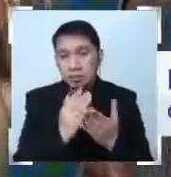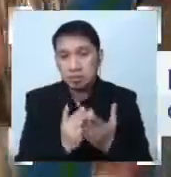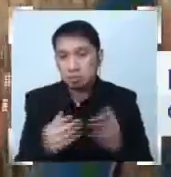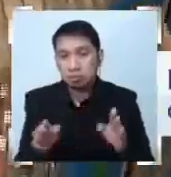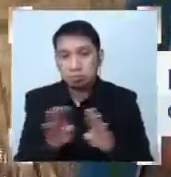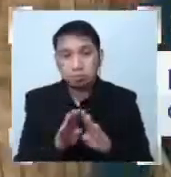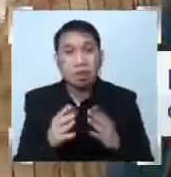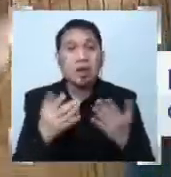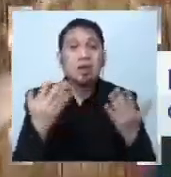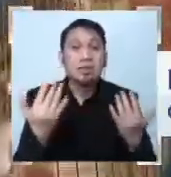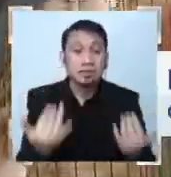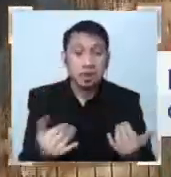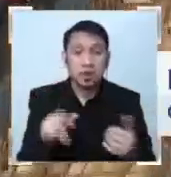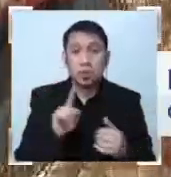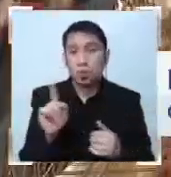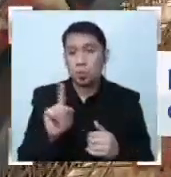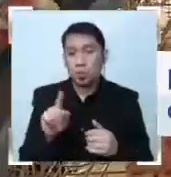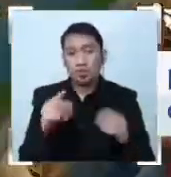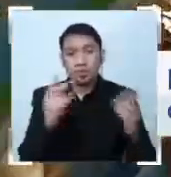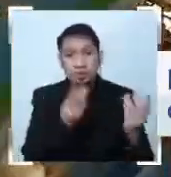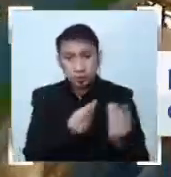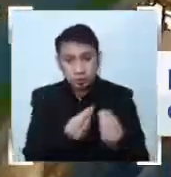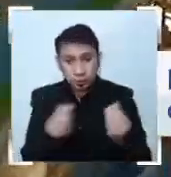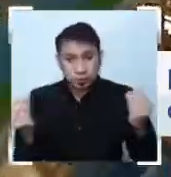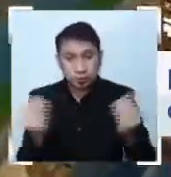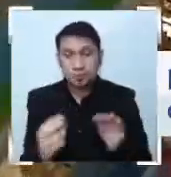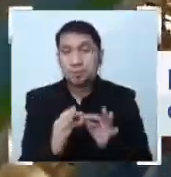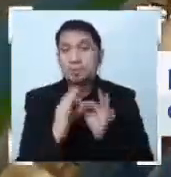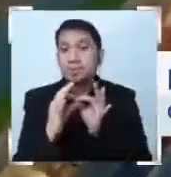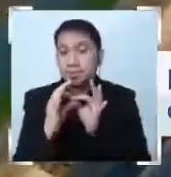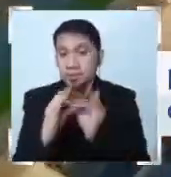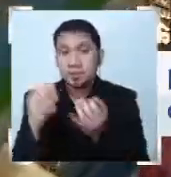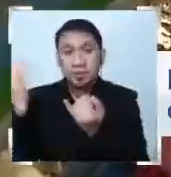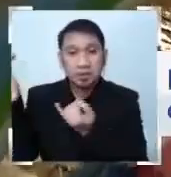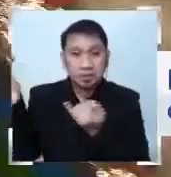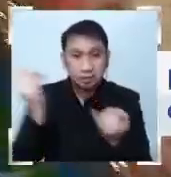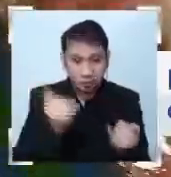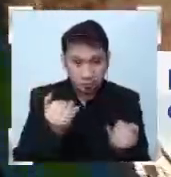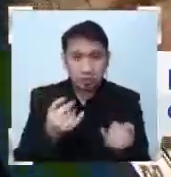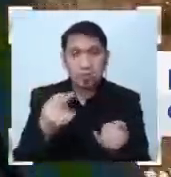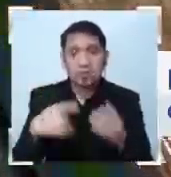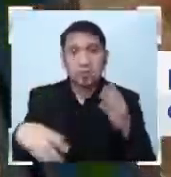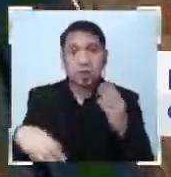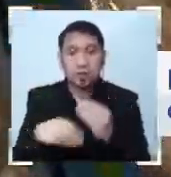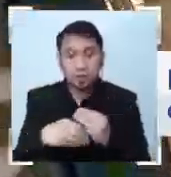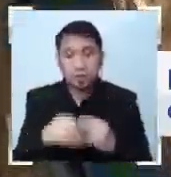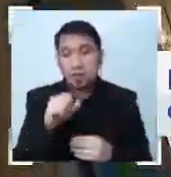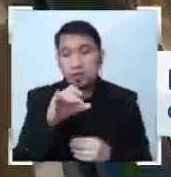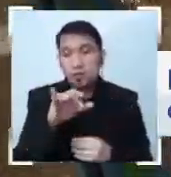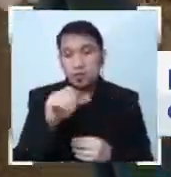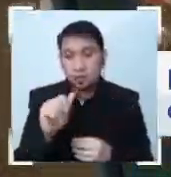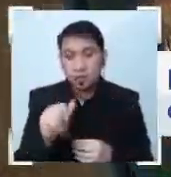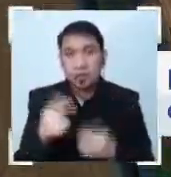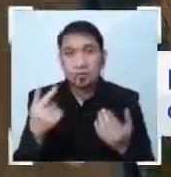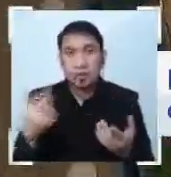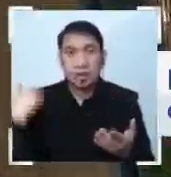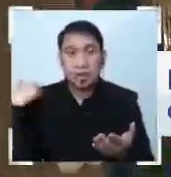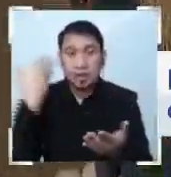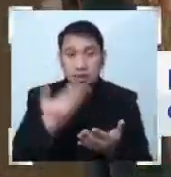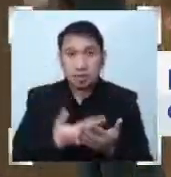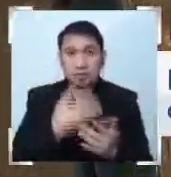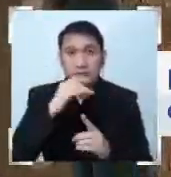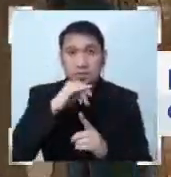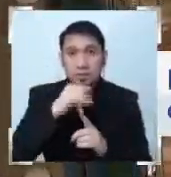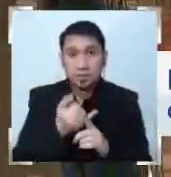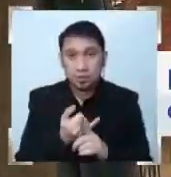of Animal Industry, pakikipag-ugnayan sa mga importer para sa karagdagang supply ng soya na inaasang darating sa Enero.